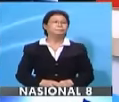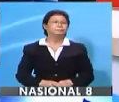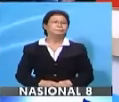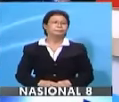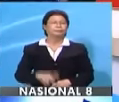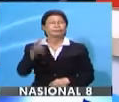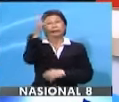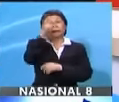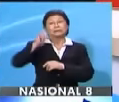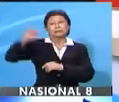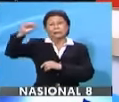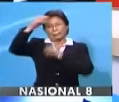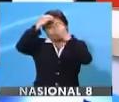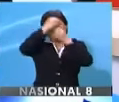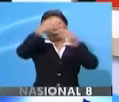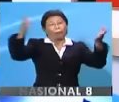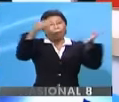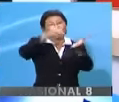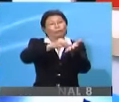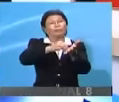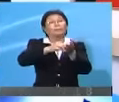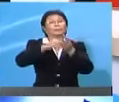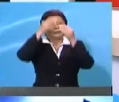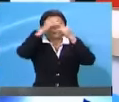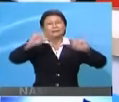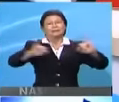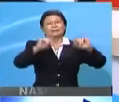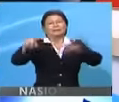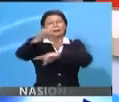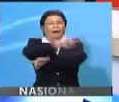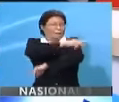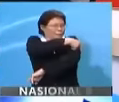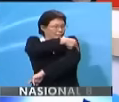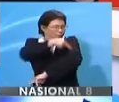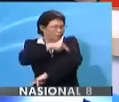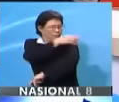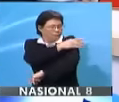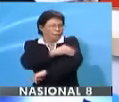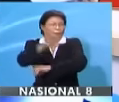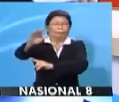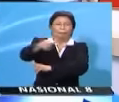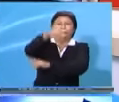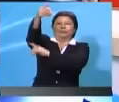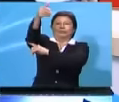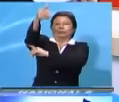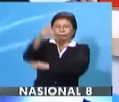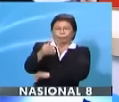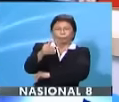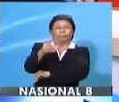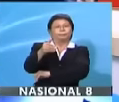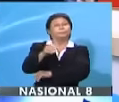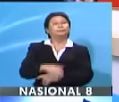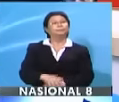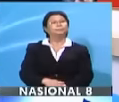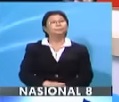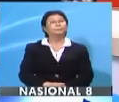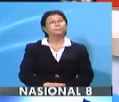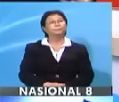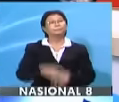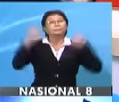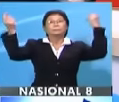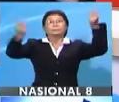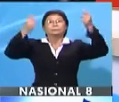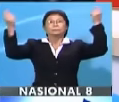Sementara itu, Kerajaan Sabah mengisytiharkan Isnin ini sebagai hari berkabung dan bendera negeri dikibarkan separuh tiang.